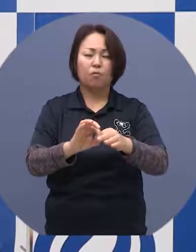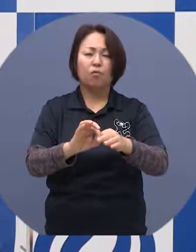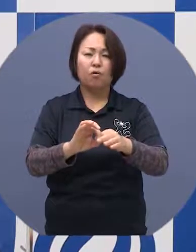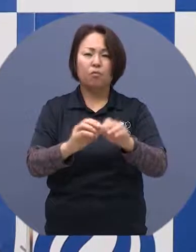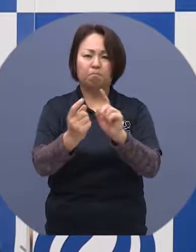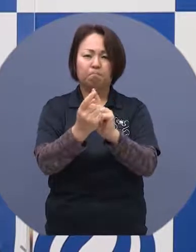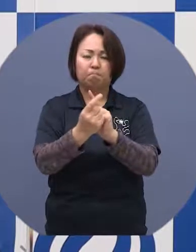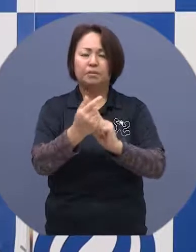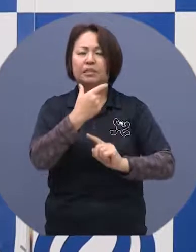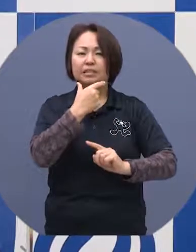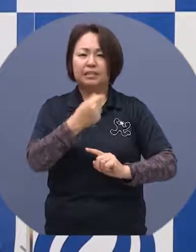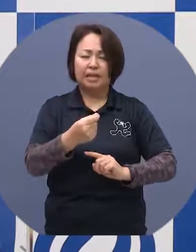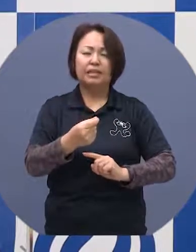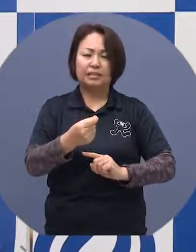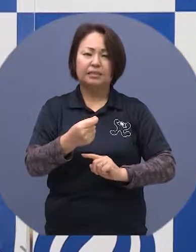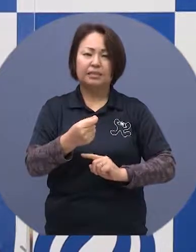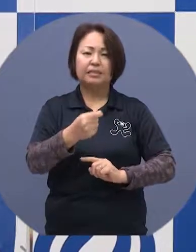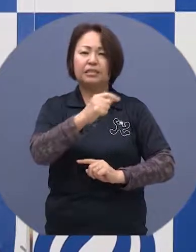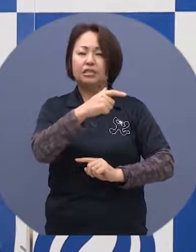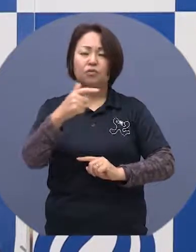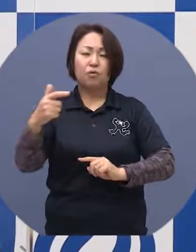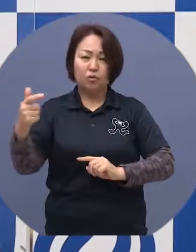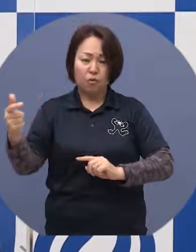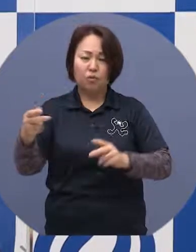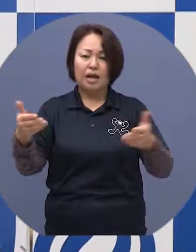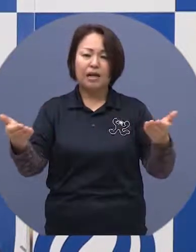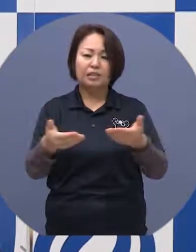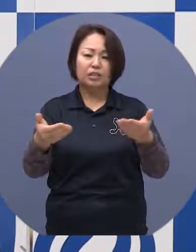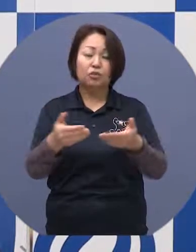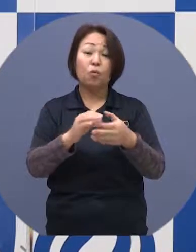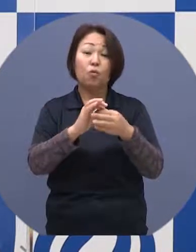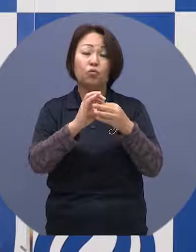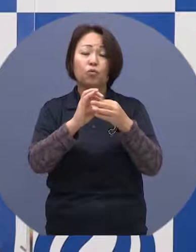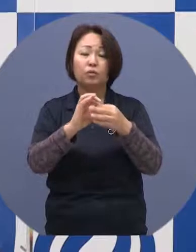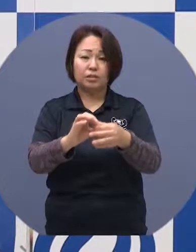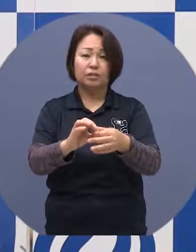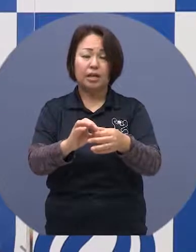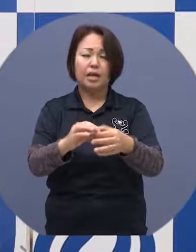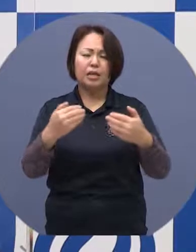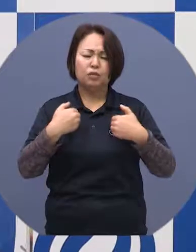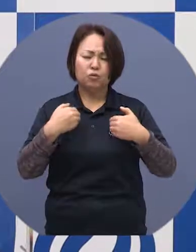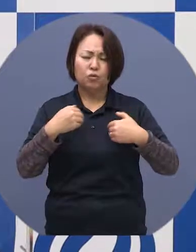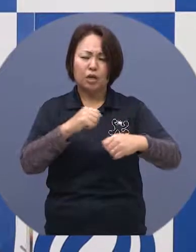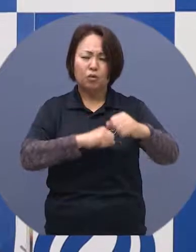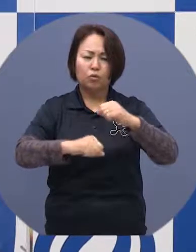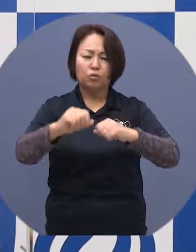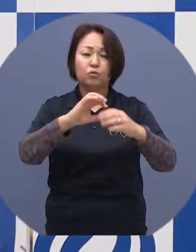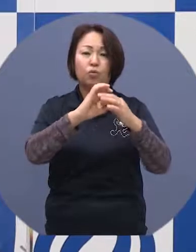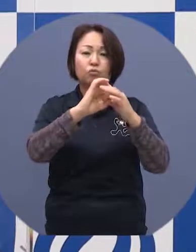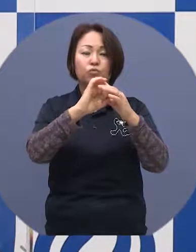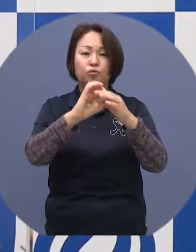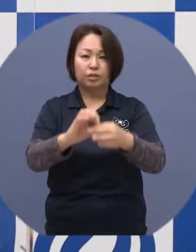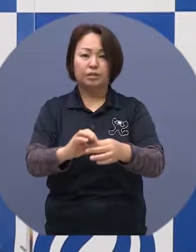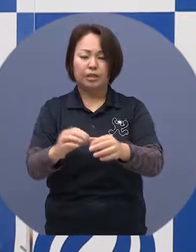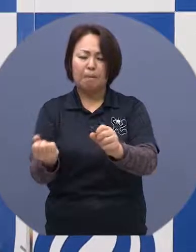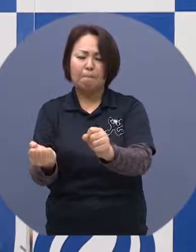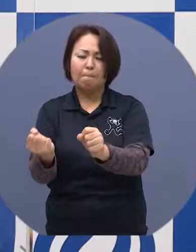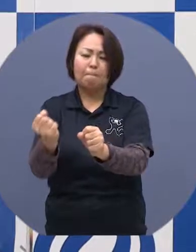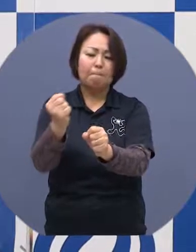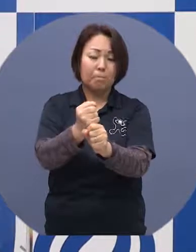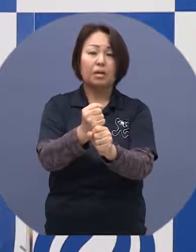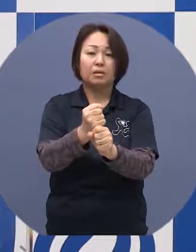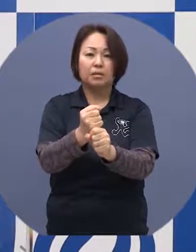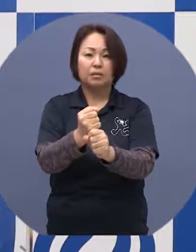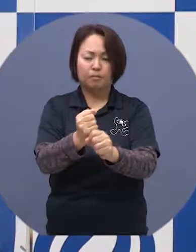もキャッシュレス決済ポイント還元消費喚起事業を送った必要な取り組みを進めながらですねその回復に注力して